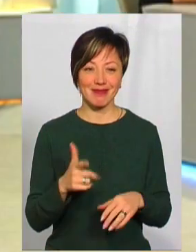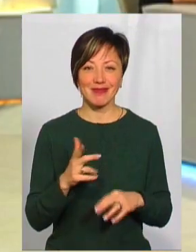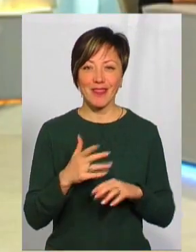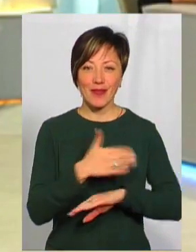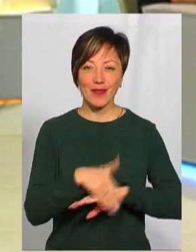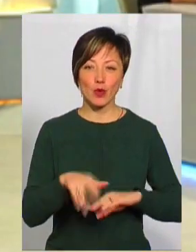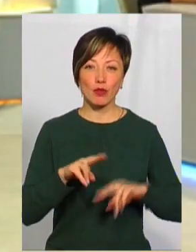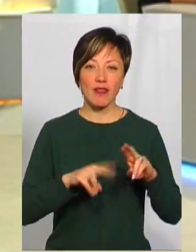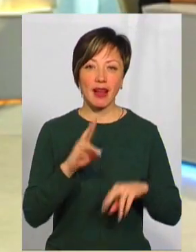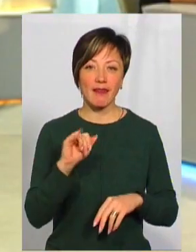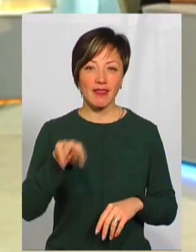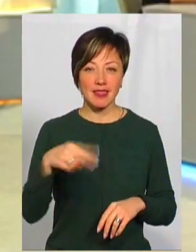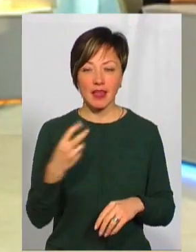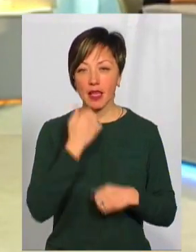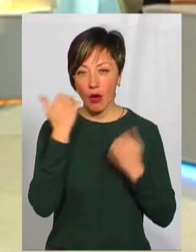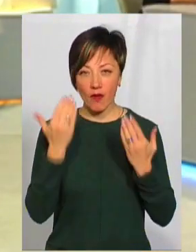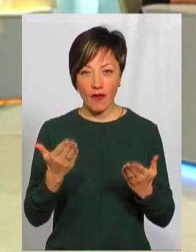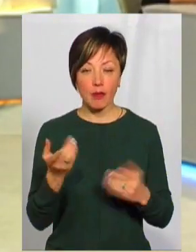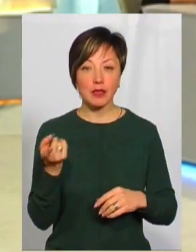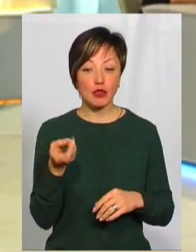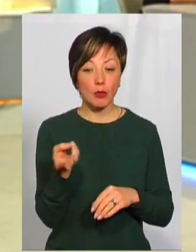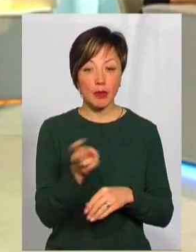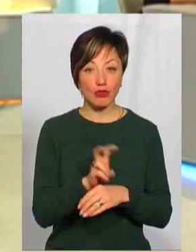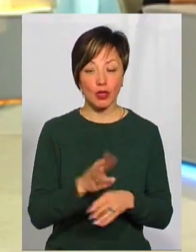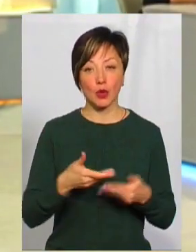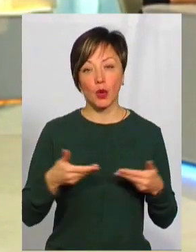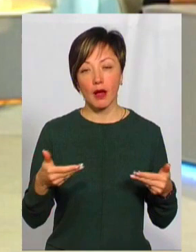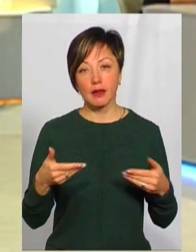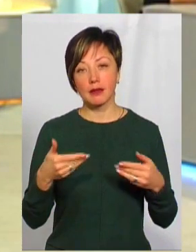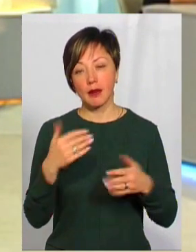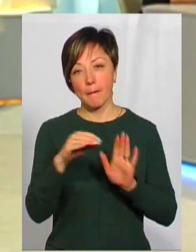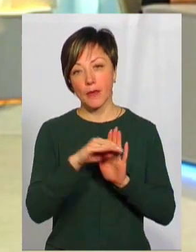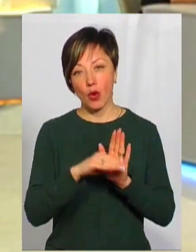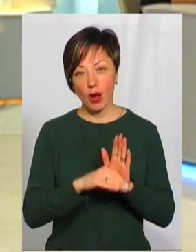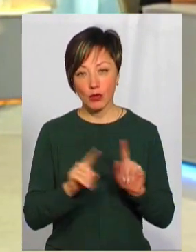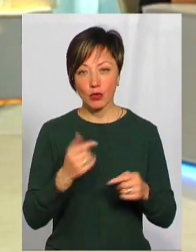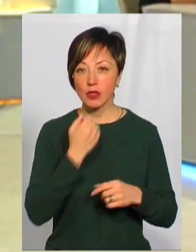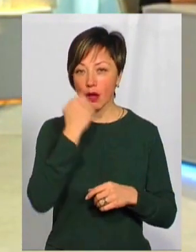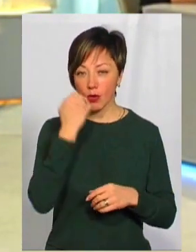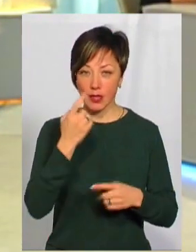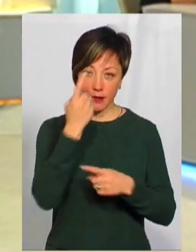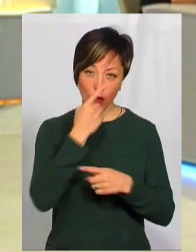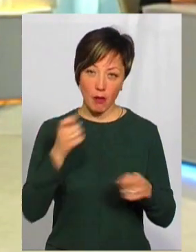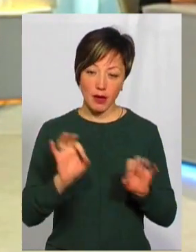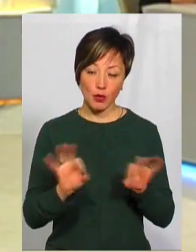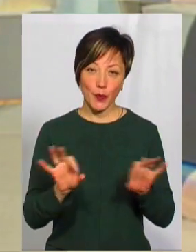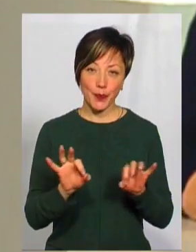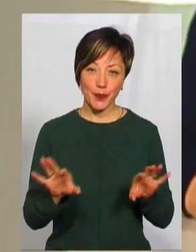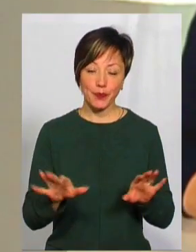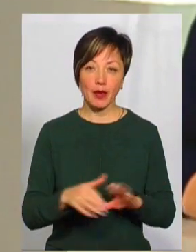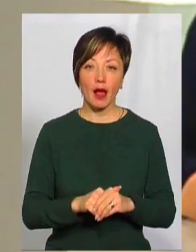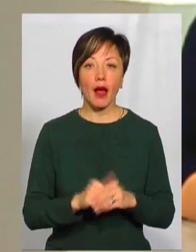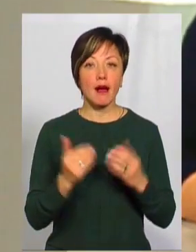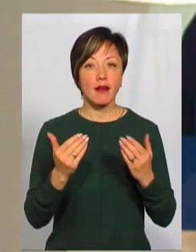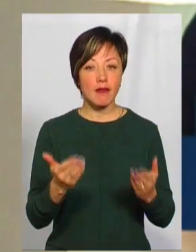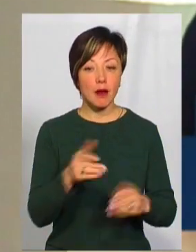чекаємо. Чекаємо. Добре. Дякую вам за те, що прийшли до нас на програму. Дуже вам дякую за інформацію, яку ви надали.